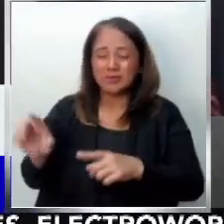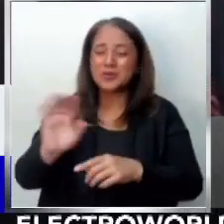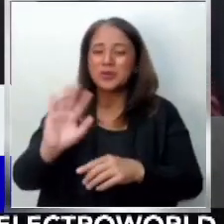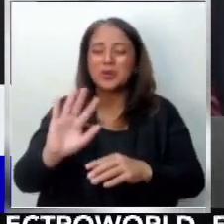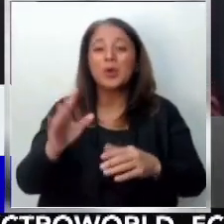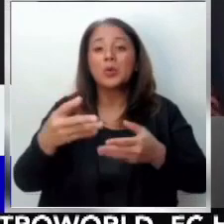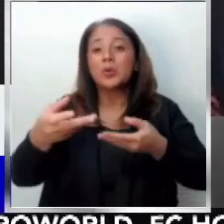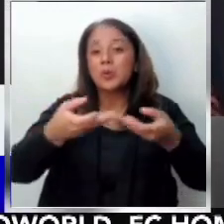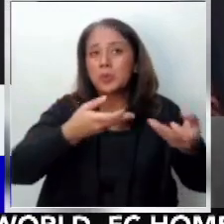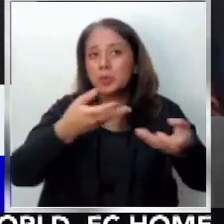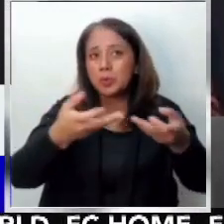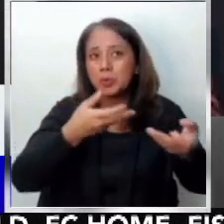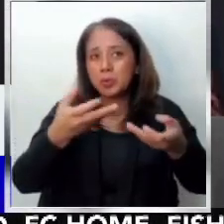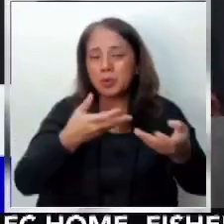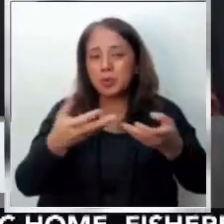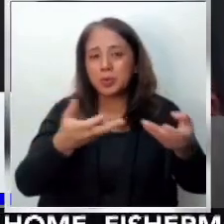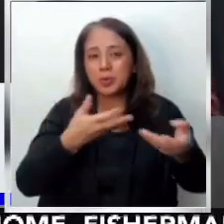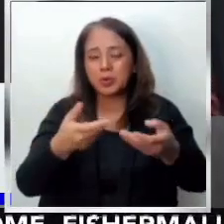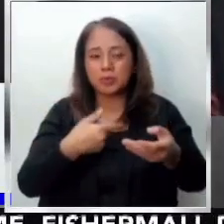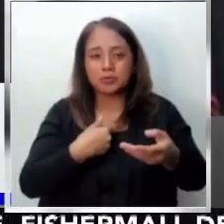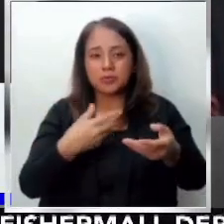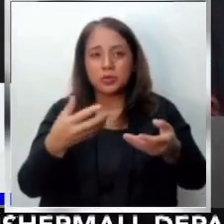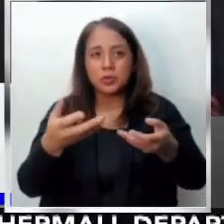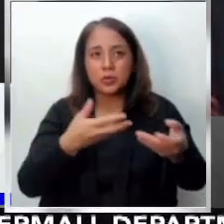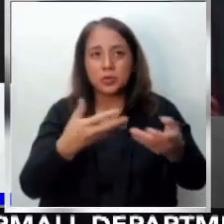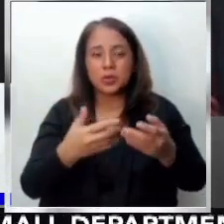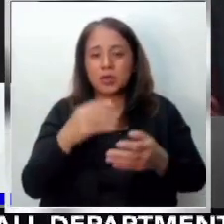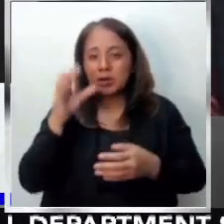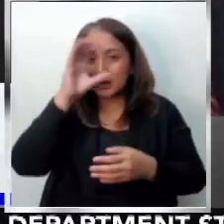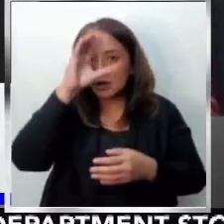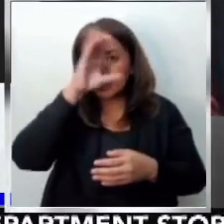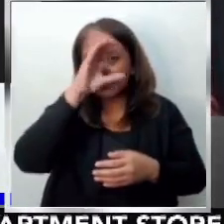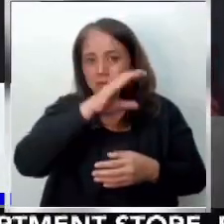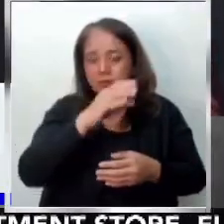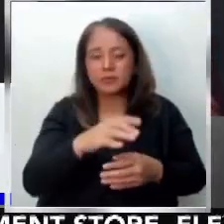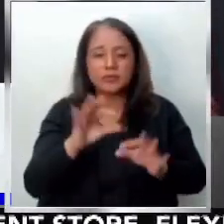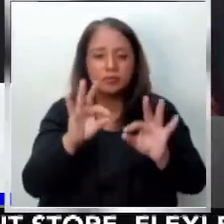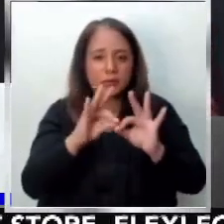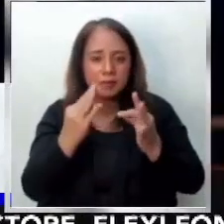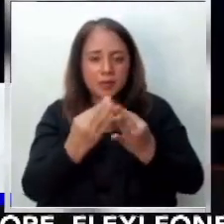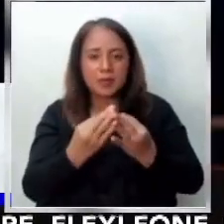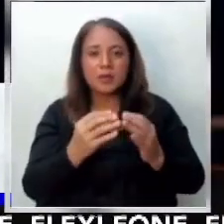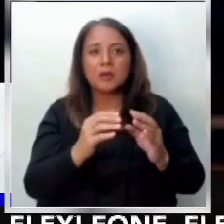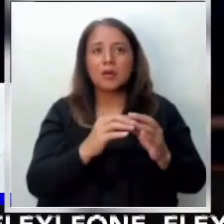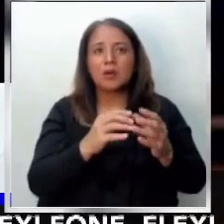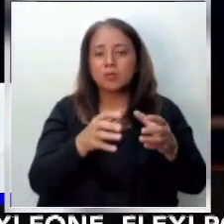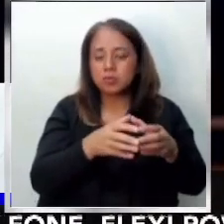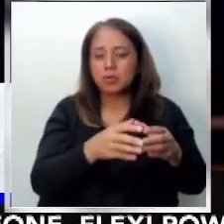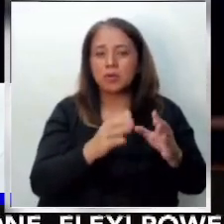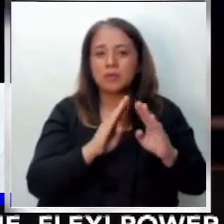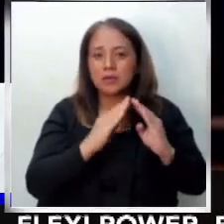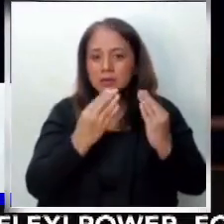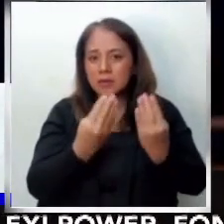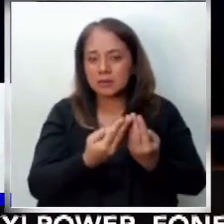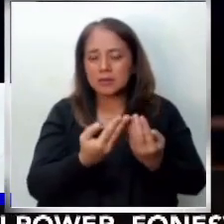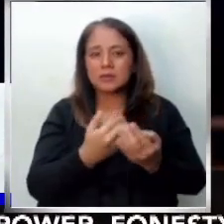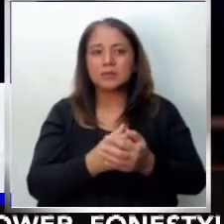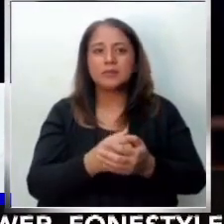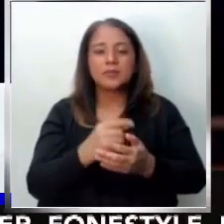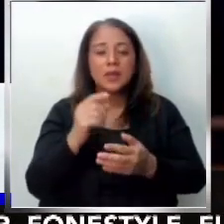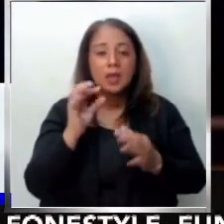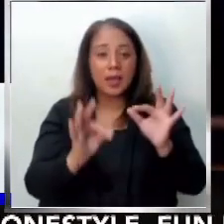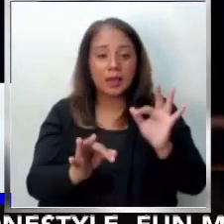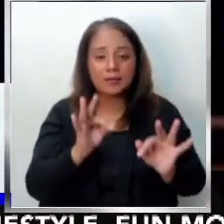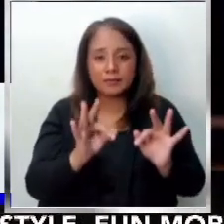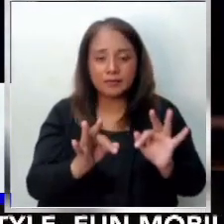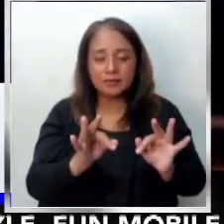So kayong mga tao, humanap kayo ng pamilya nyo, ang kanyo, grupo nyo, barkada nyo. At the very least, kung hindi man